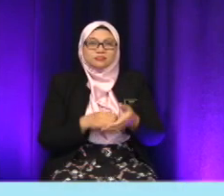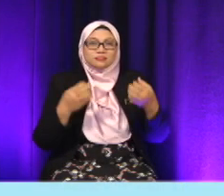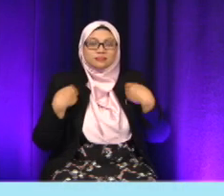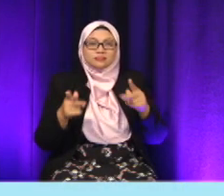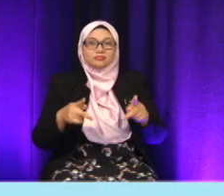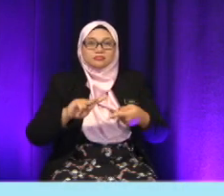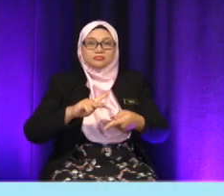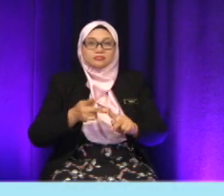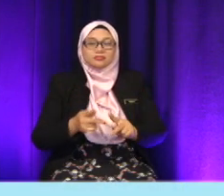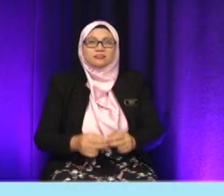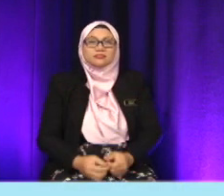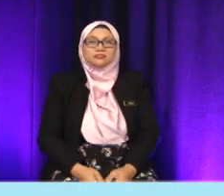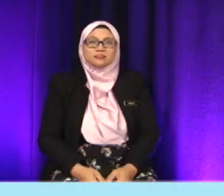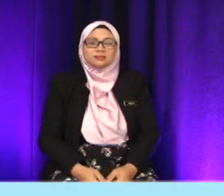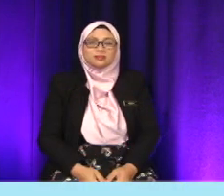oh